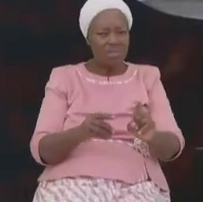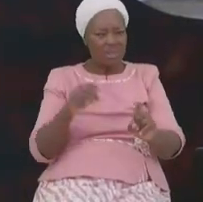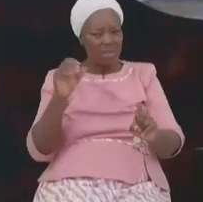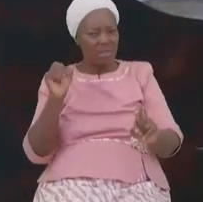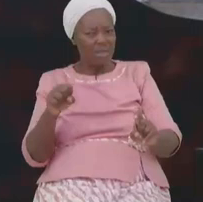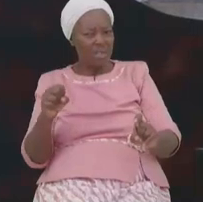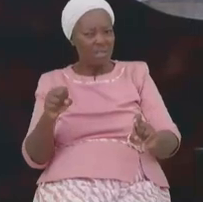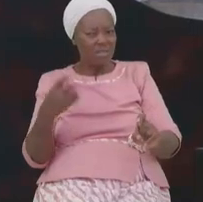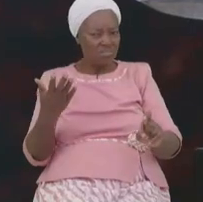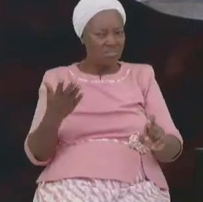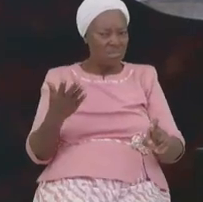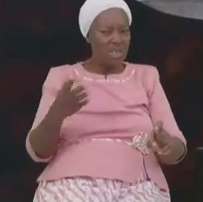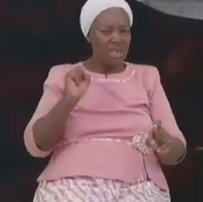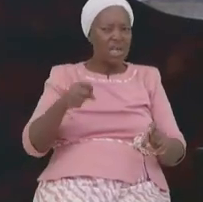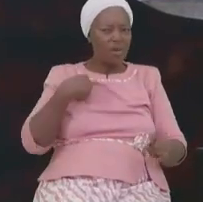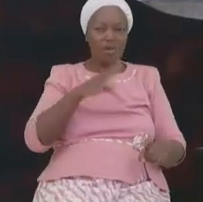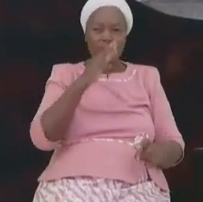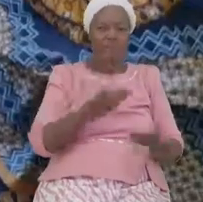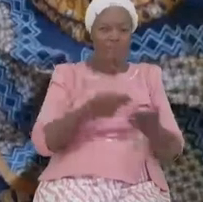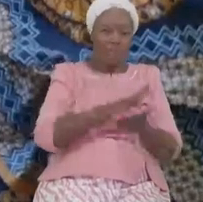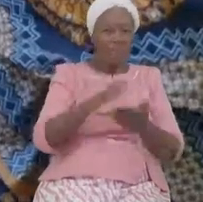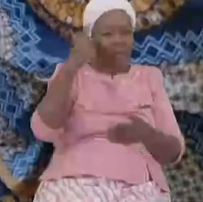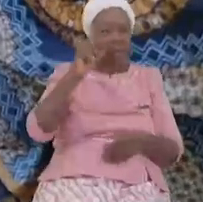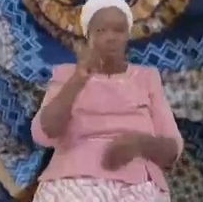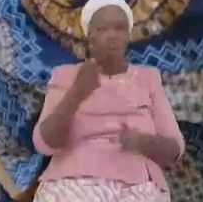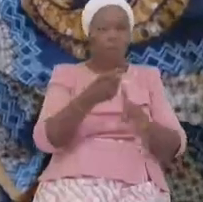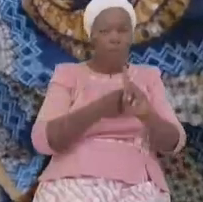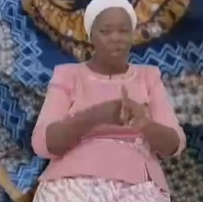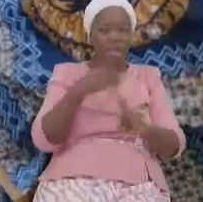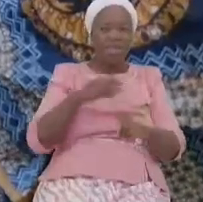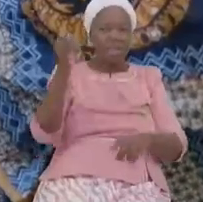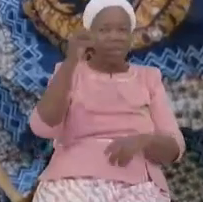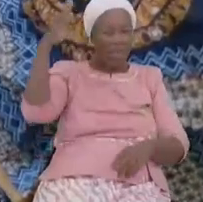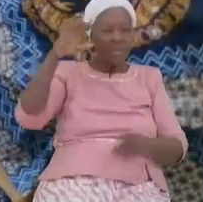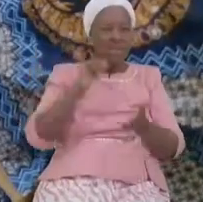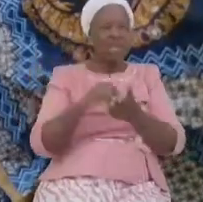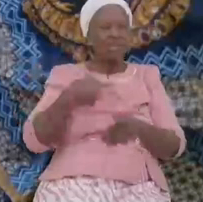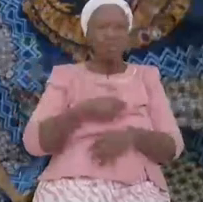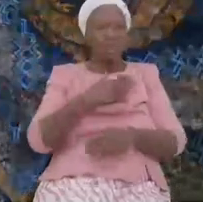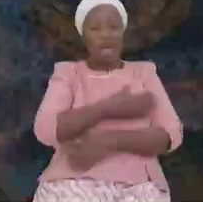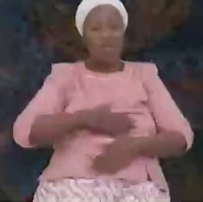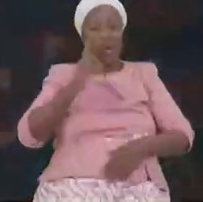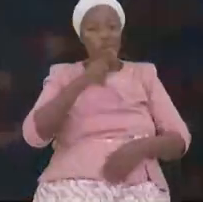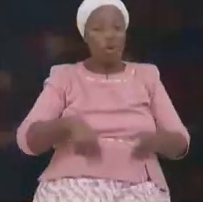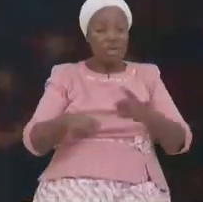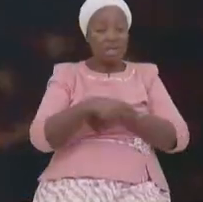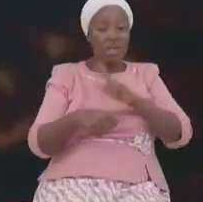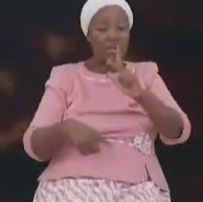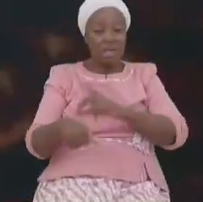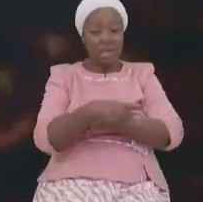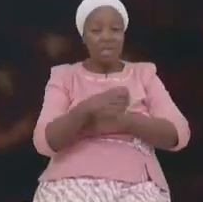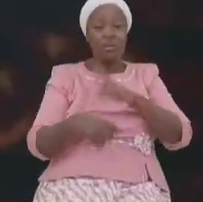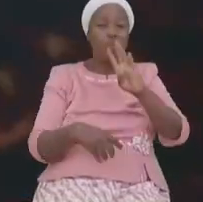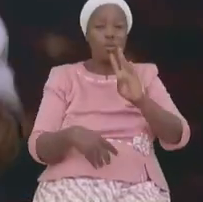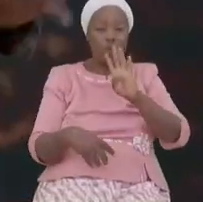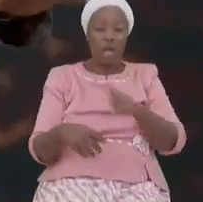Est-ce qu'on peut être saint pendant un mois? La grâce dont que nous jouissons un jour, deux jours, une